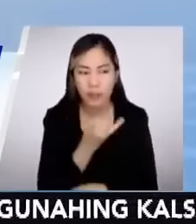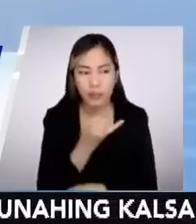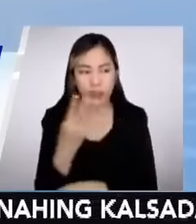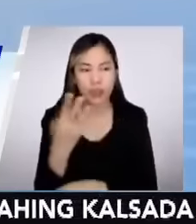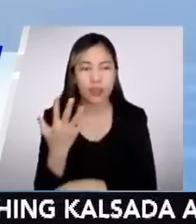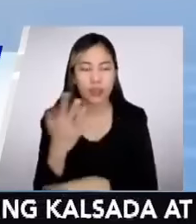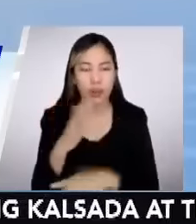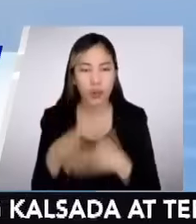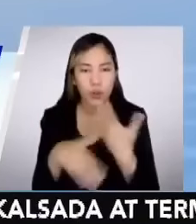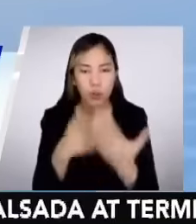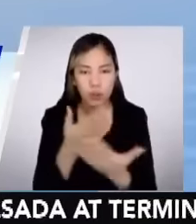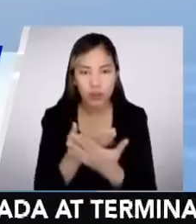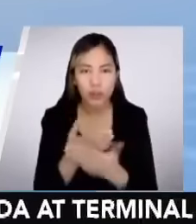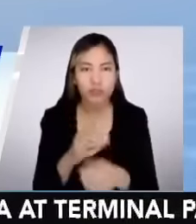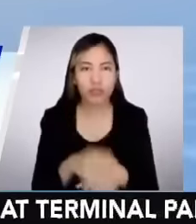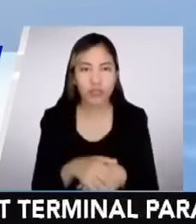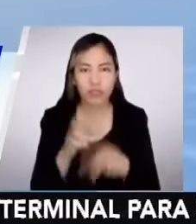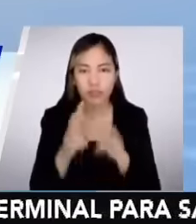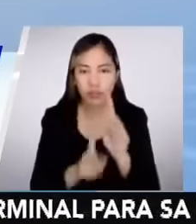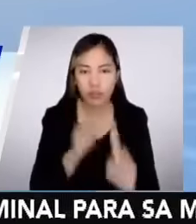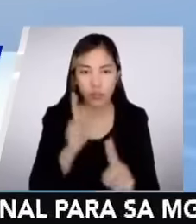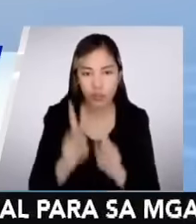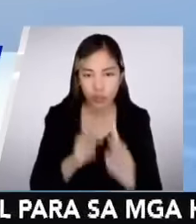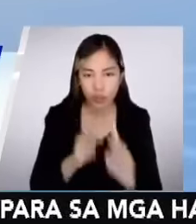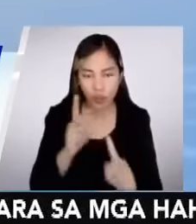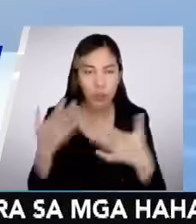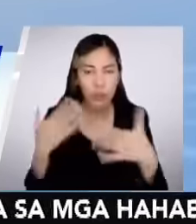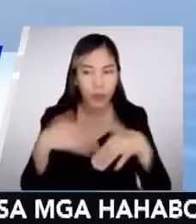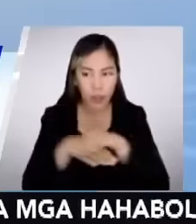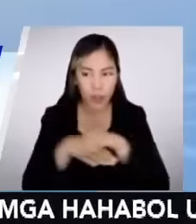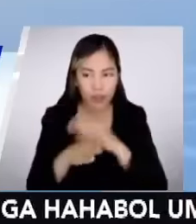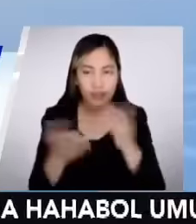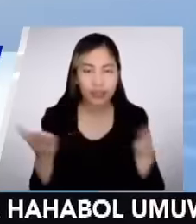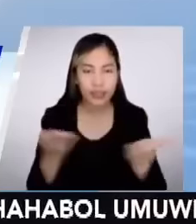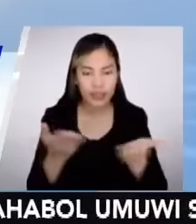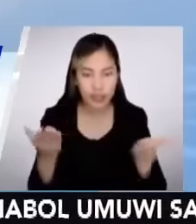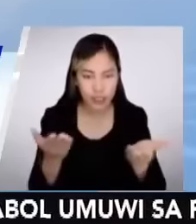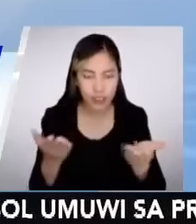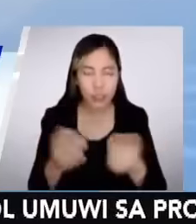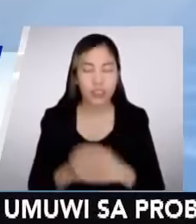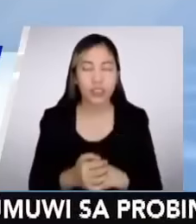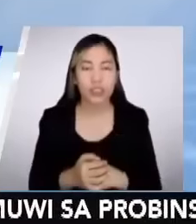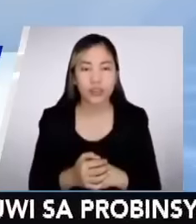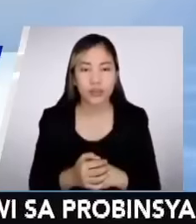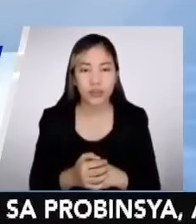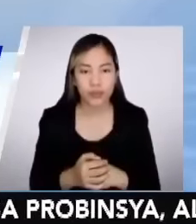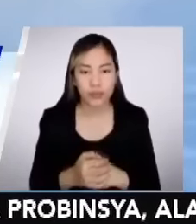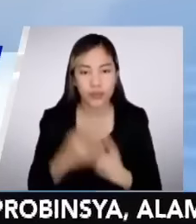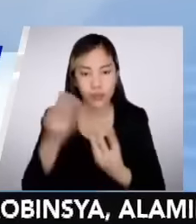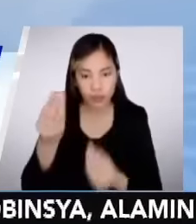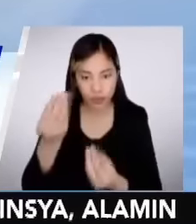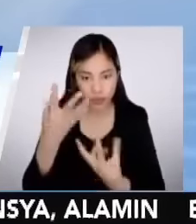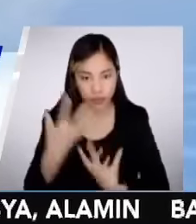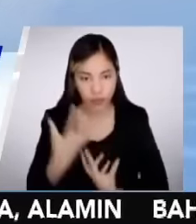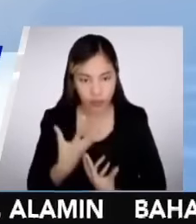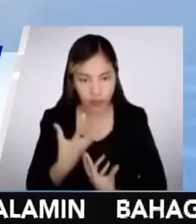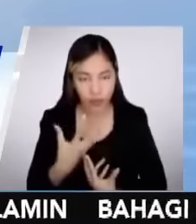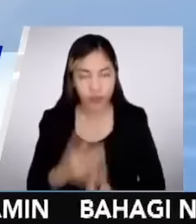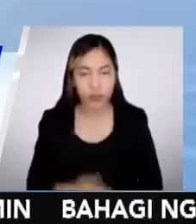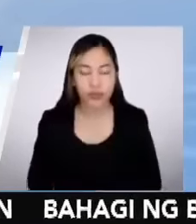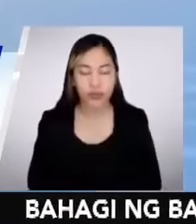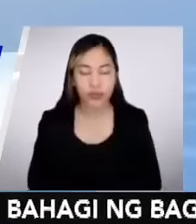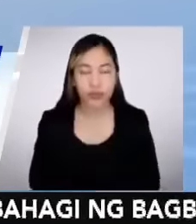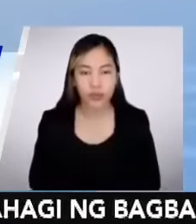mga kapusong pumapasok na sa loob ng sementeryo. At ayon sa impormasyong ating nakuha, as of